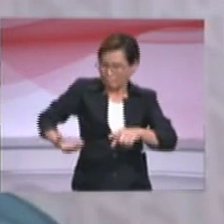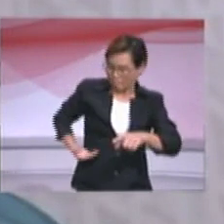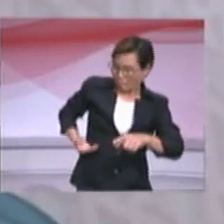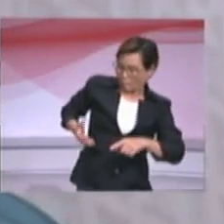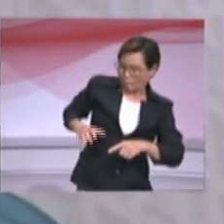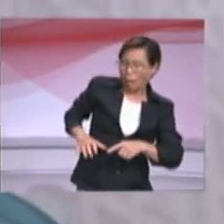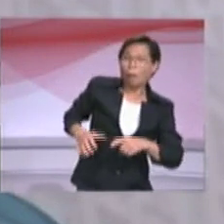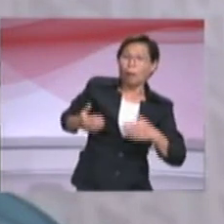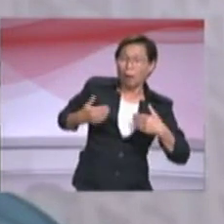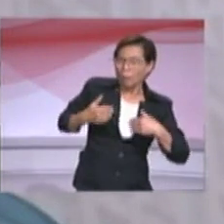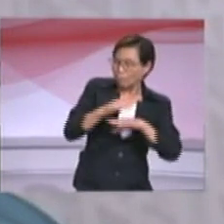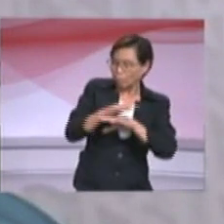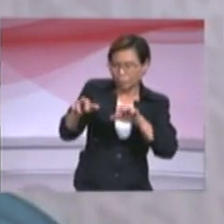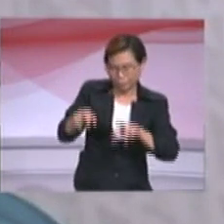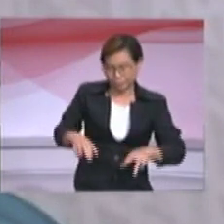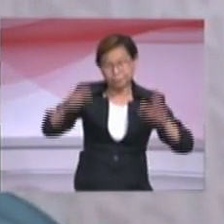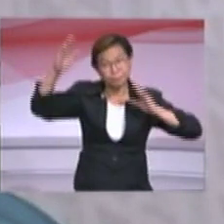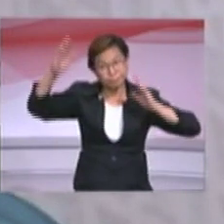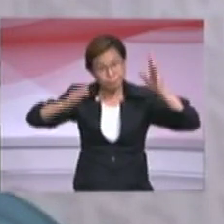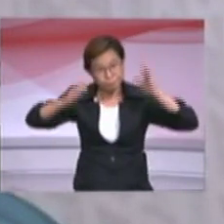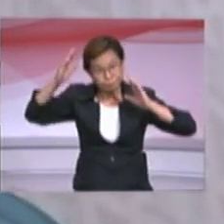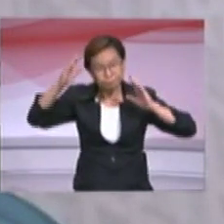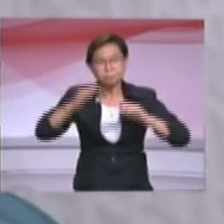yang melibatkan bukan wajan